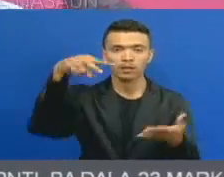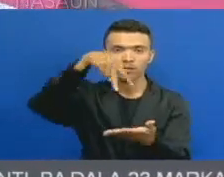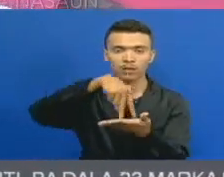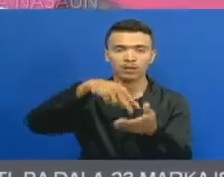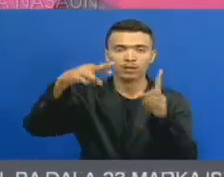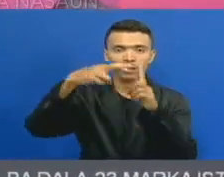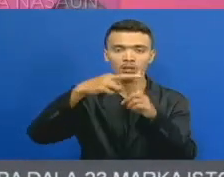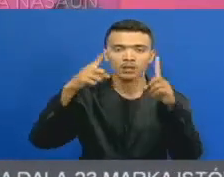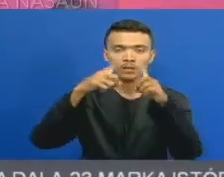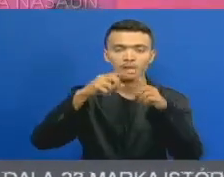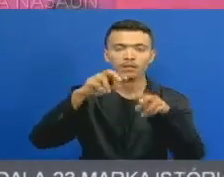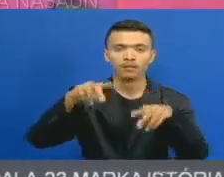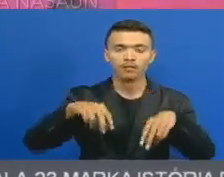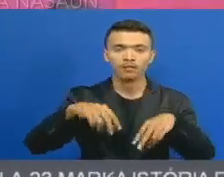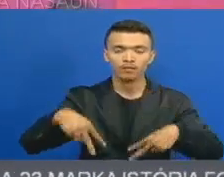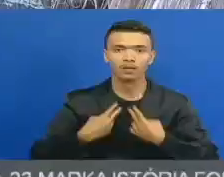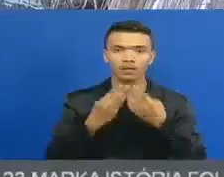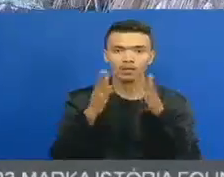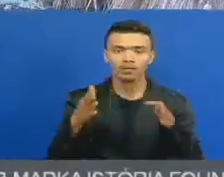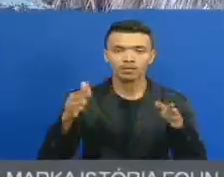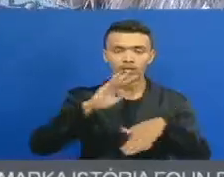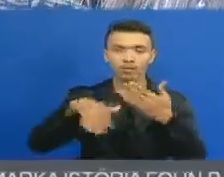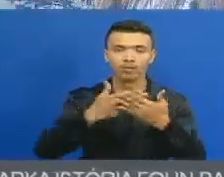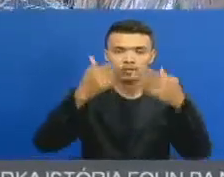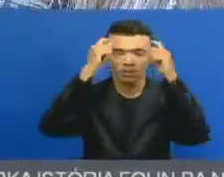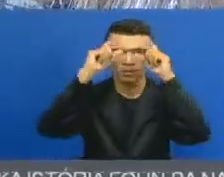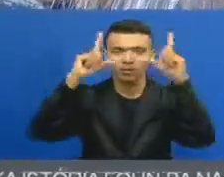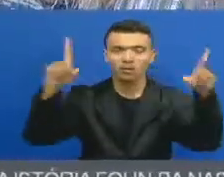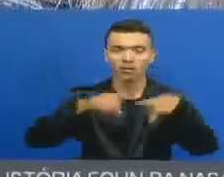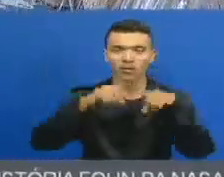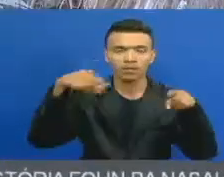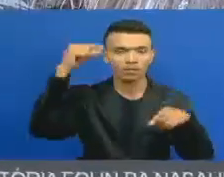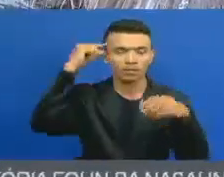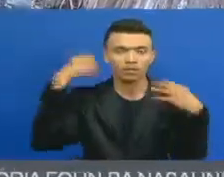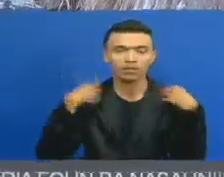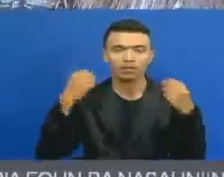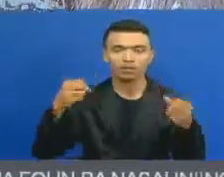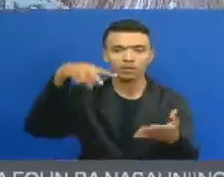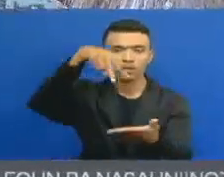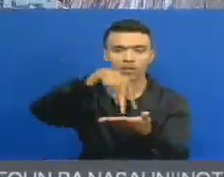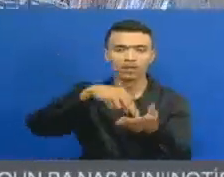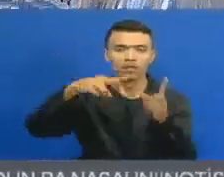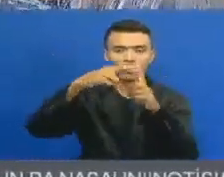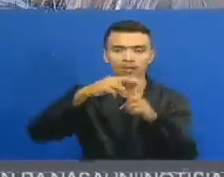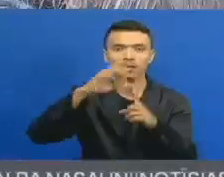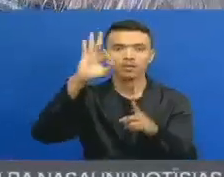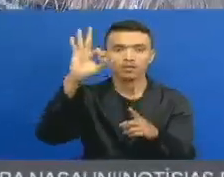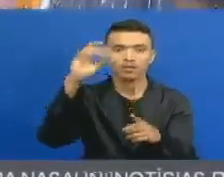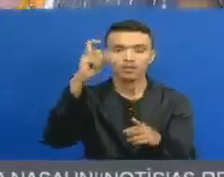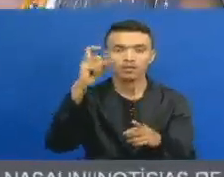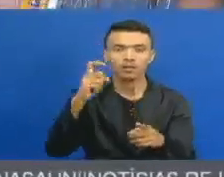ba saudoso hotu ia Timor-Leste. Bebe, governo esforço ona, o di hari monumento saudoso Francisco Xavier do Amaral,